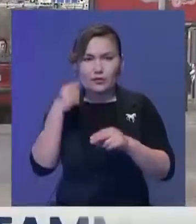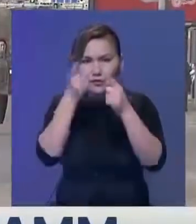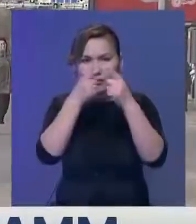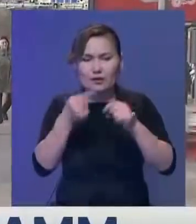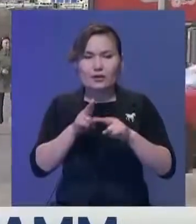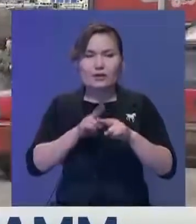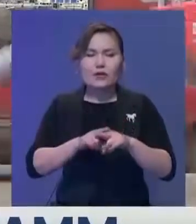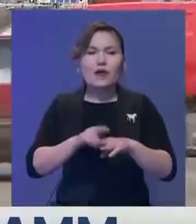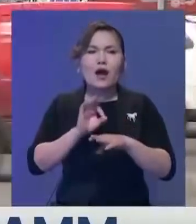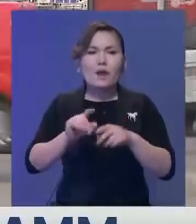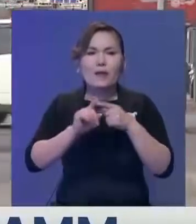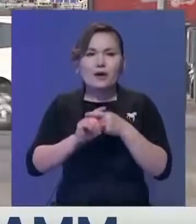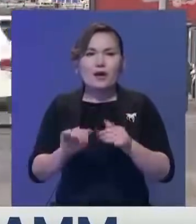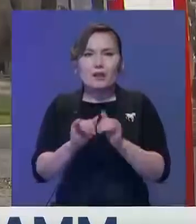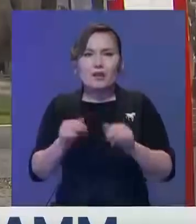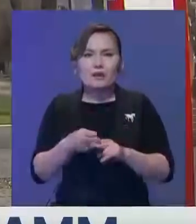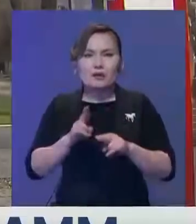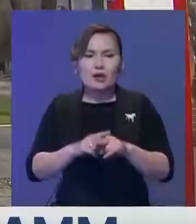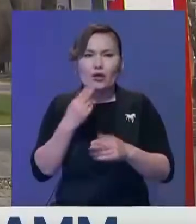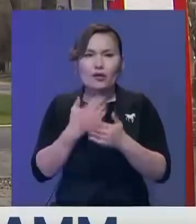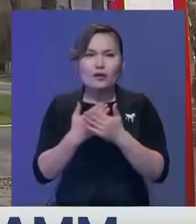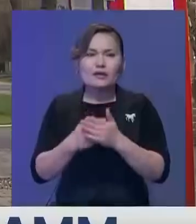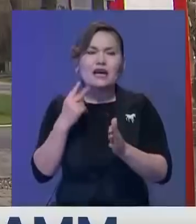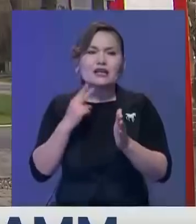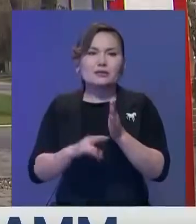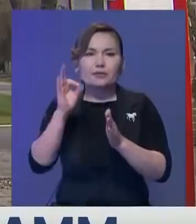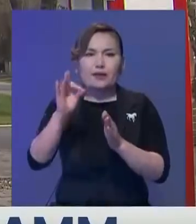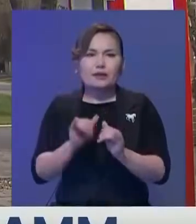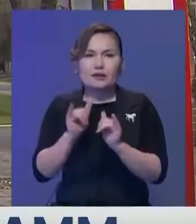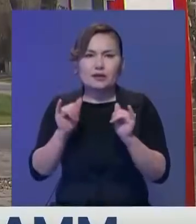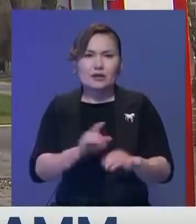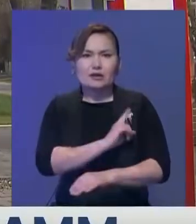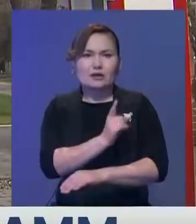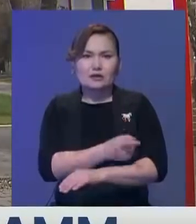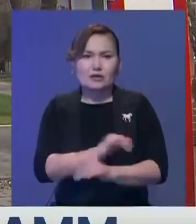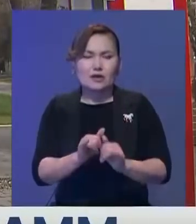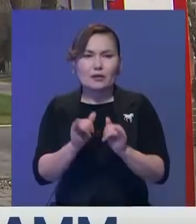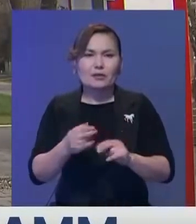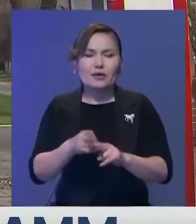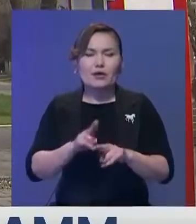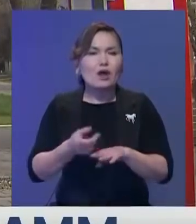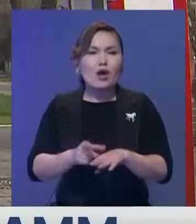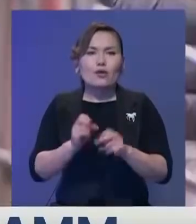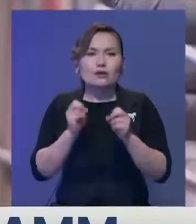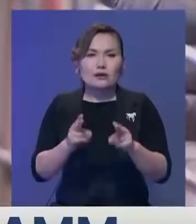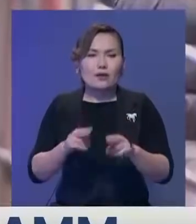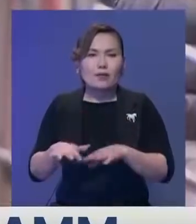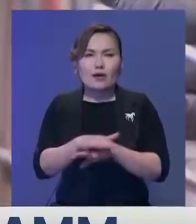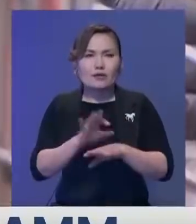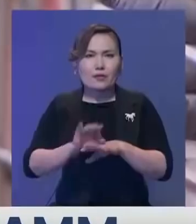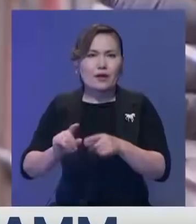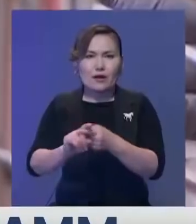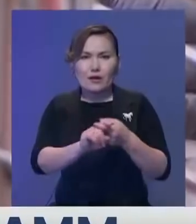жасады. Мутацияға ұшыраған штам жұқтыру көрсеткіші жағынан 70%-ке дейін жоғары. Яғни әлде қайда